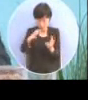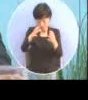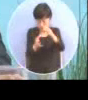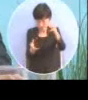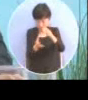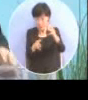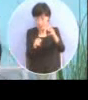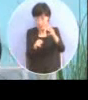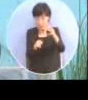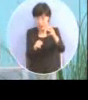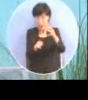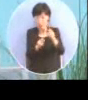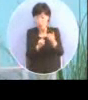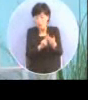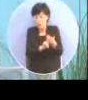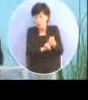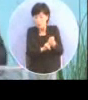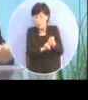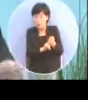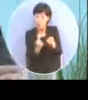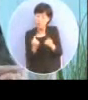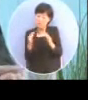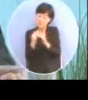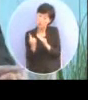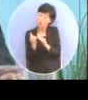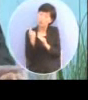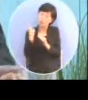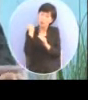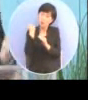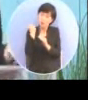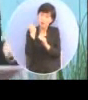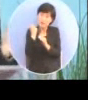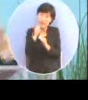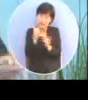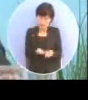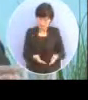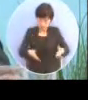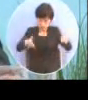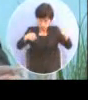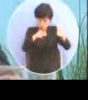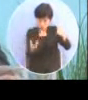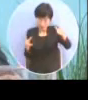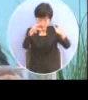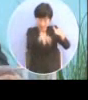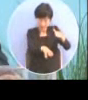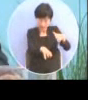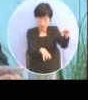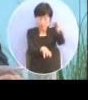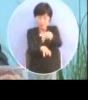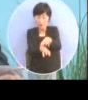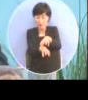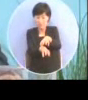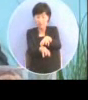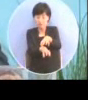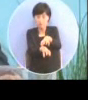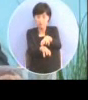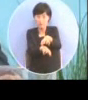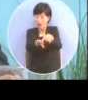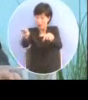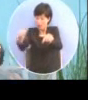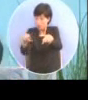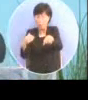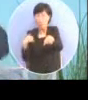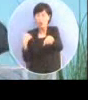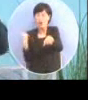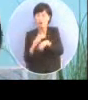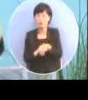phía đằng sau nhà của mình. 그 뚜껑을 딱 닫아두었어요. Và đậy lắp lại. 아무도 모르잖아요. Không ai biết phải không? 그 영감님이